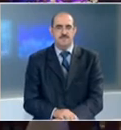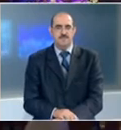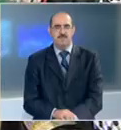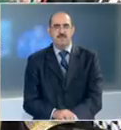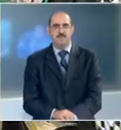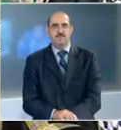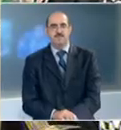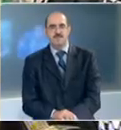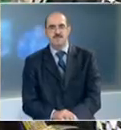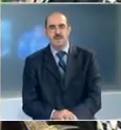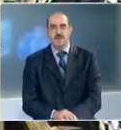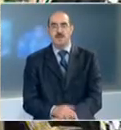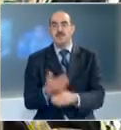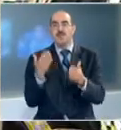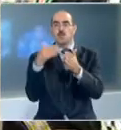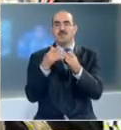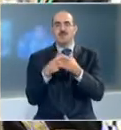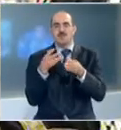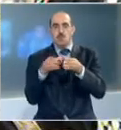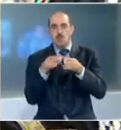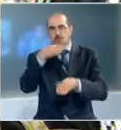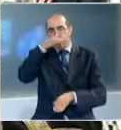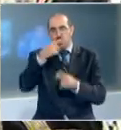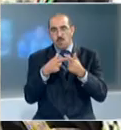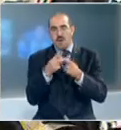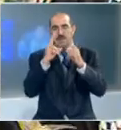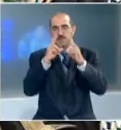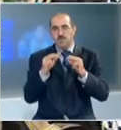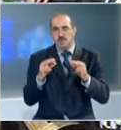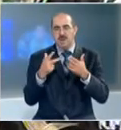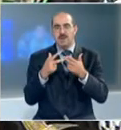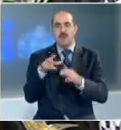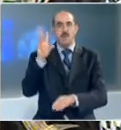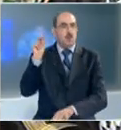السابقة. هدف الفرقة هو تقديم الفن الأصيل والفن الملتزم